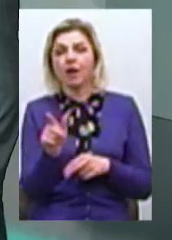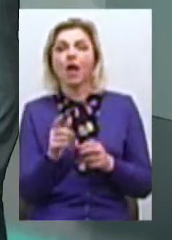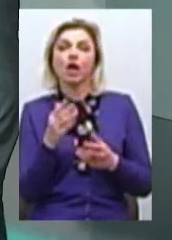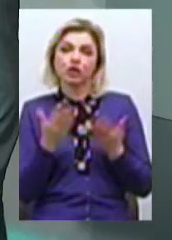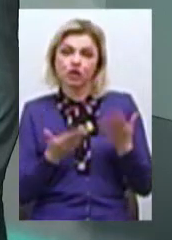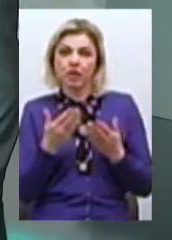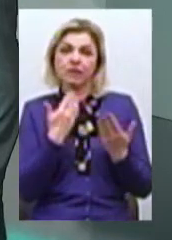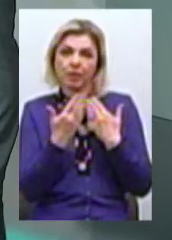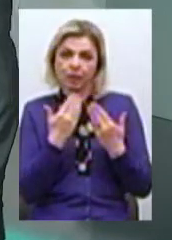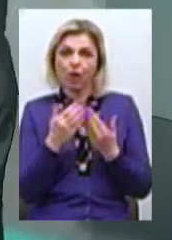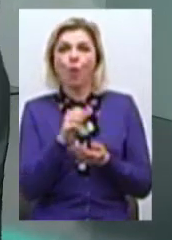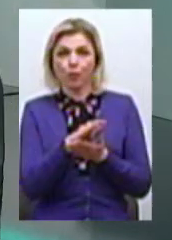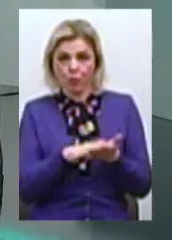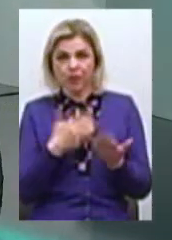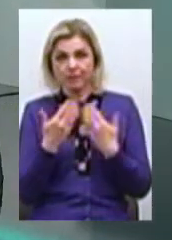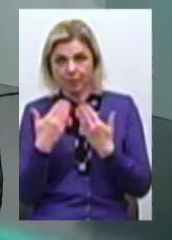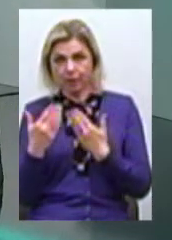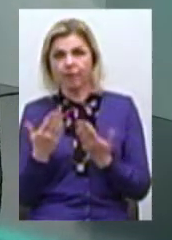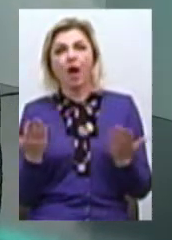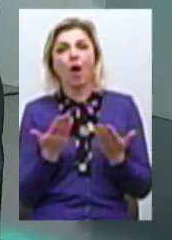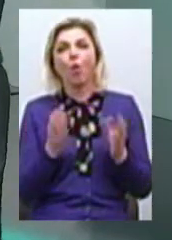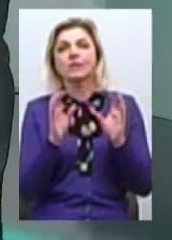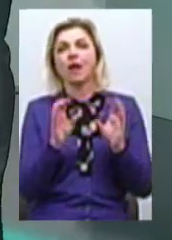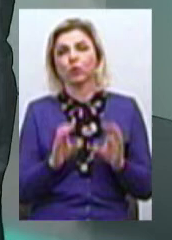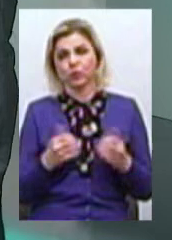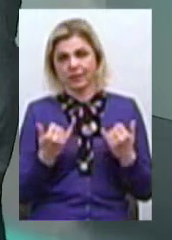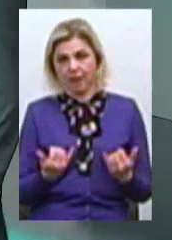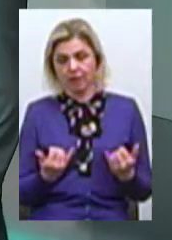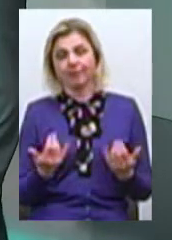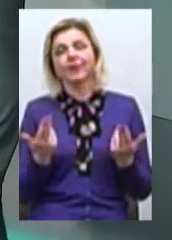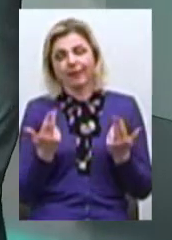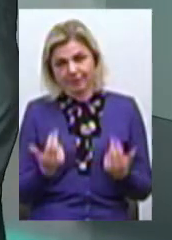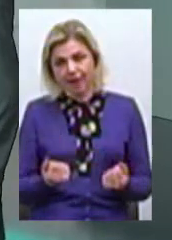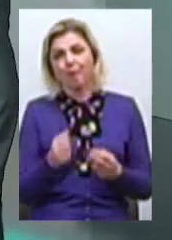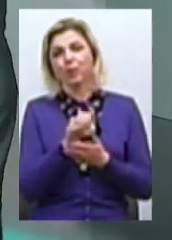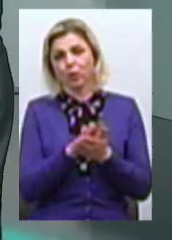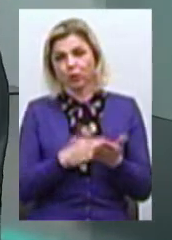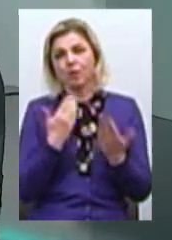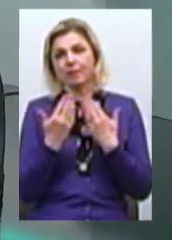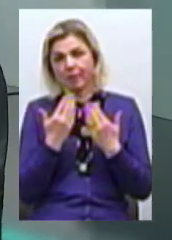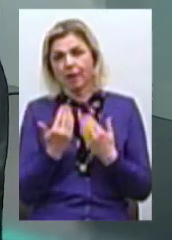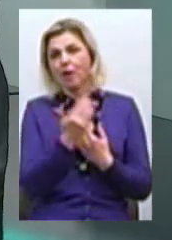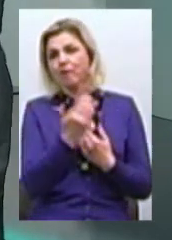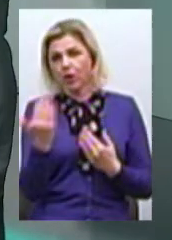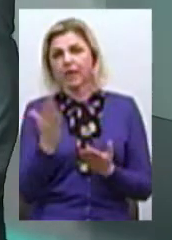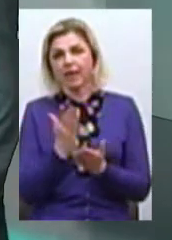спілкуються вони, чи продовжують спілкуватися? Так. І в якому статусі вони зараз? Так, продовжують спілкуватися, вони є наставниками для цих